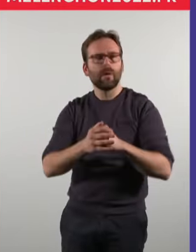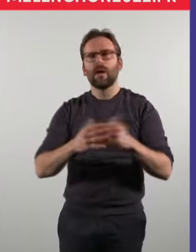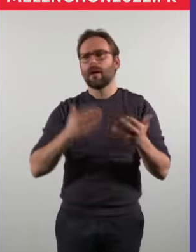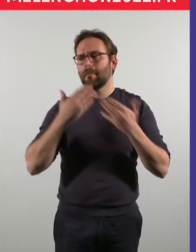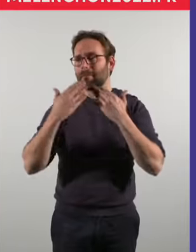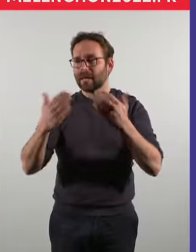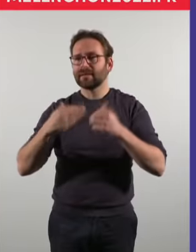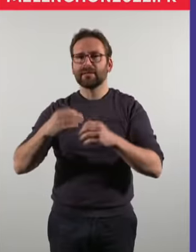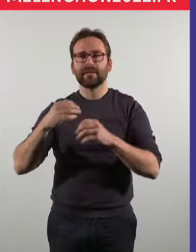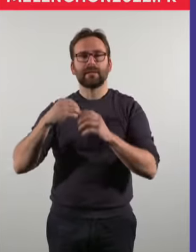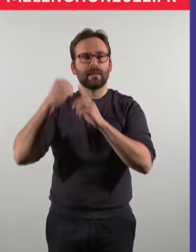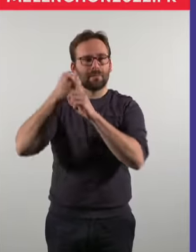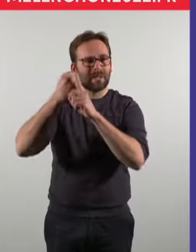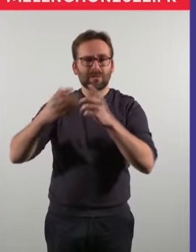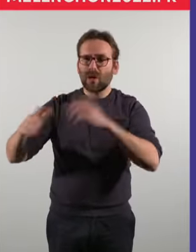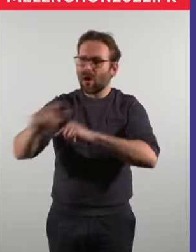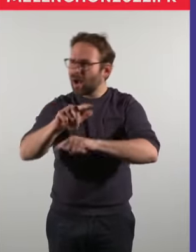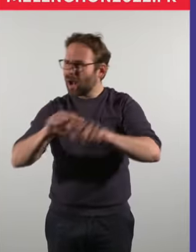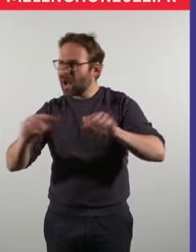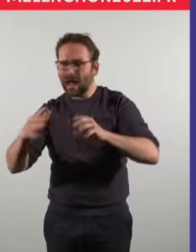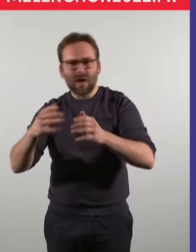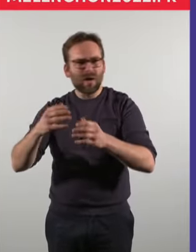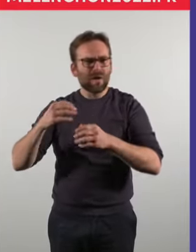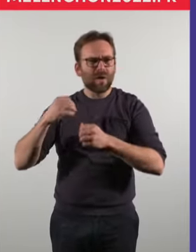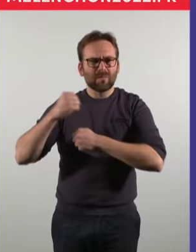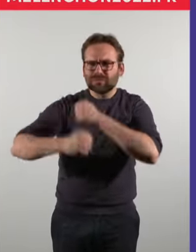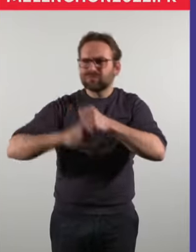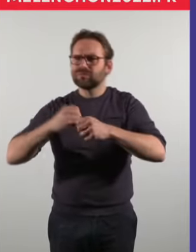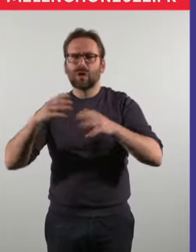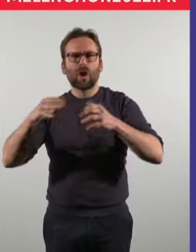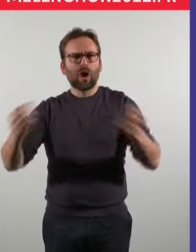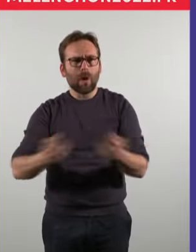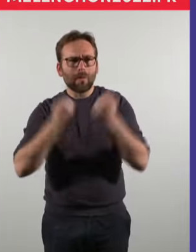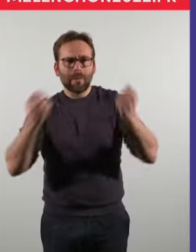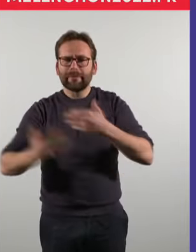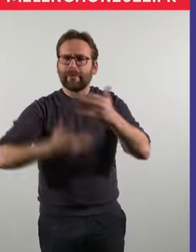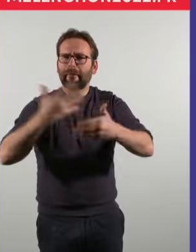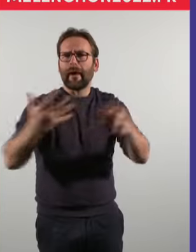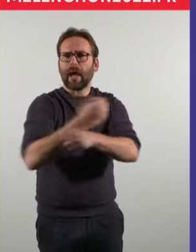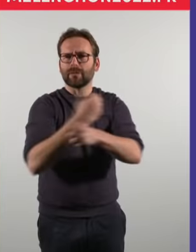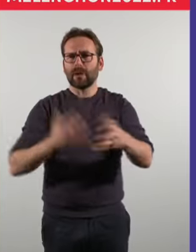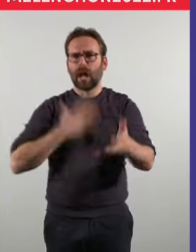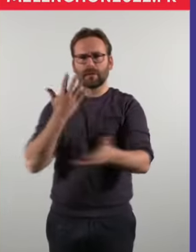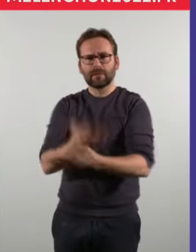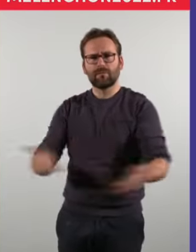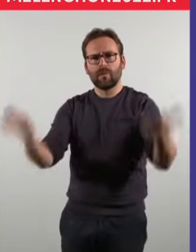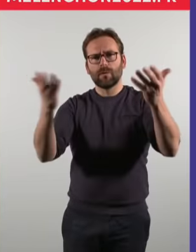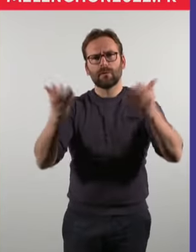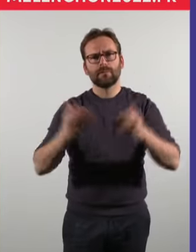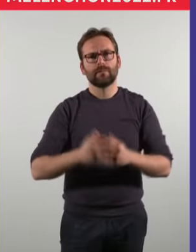tous les militantes et militants qui vont faire, qui font de cette campagne une réussite.